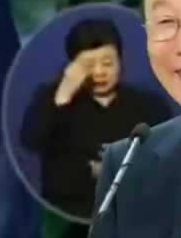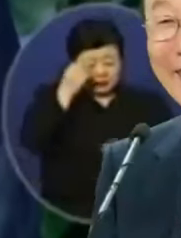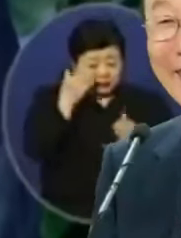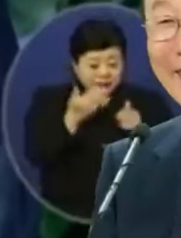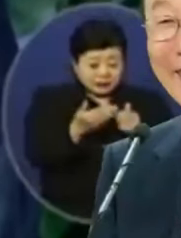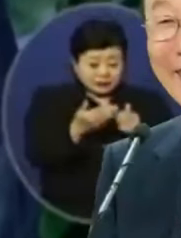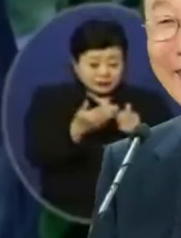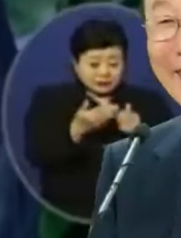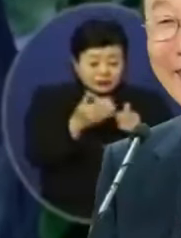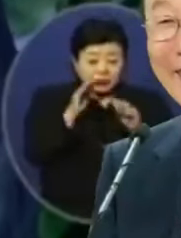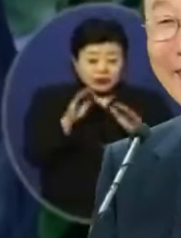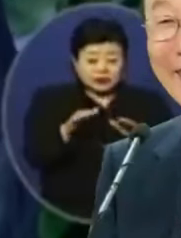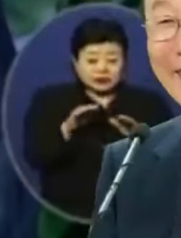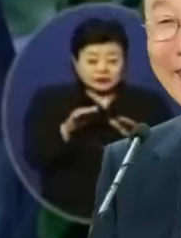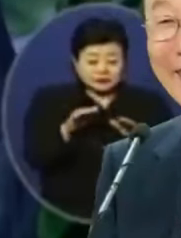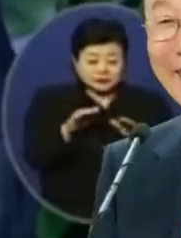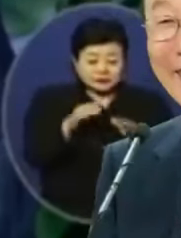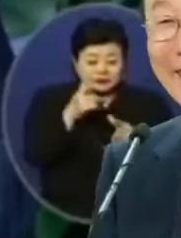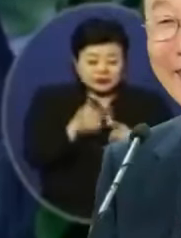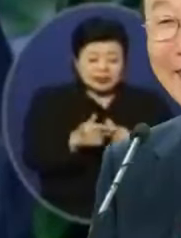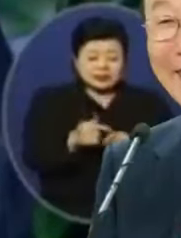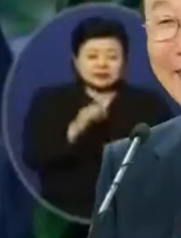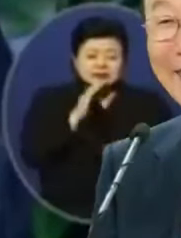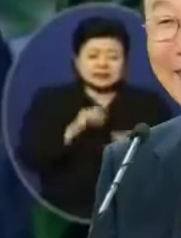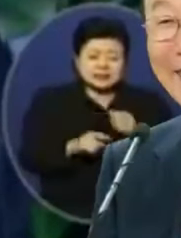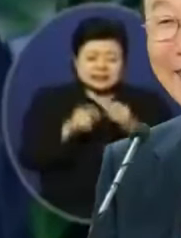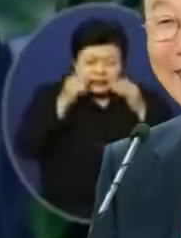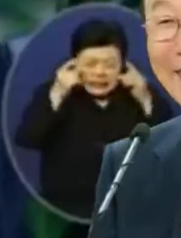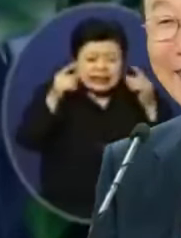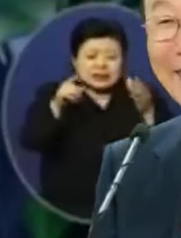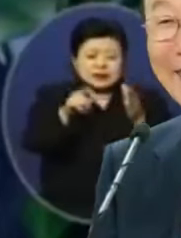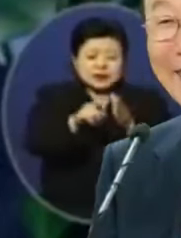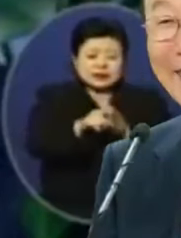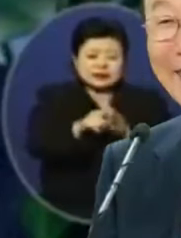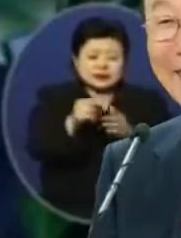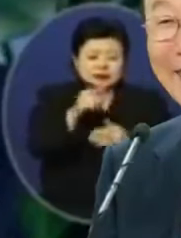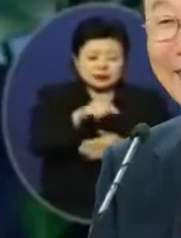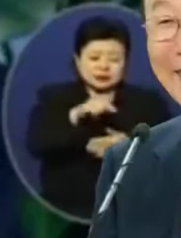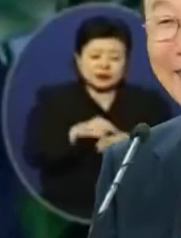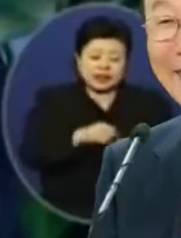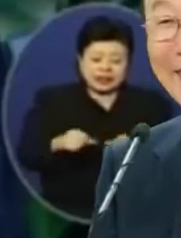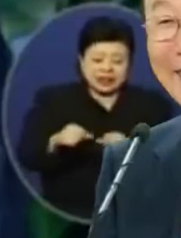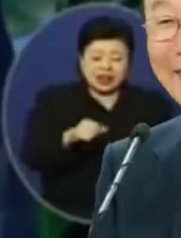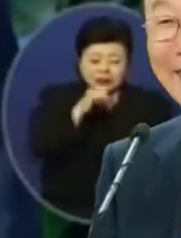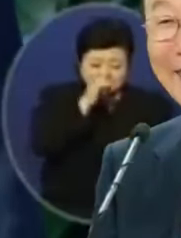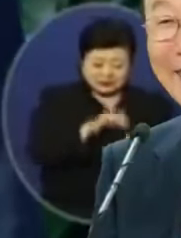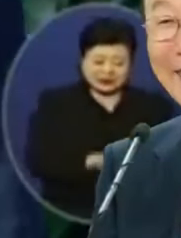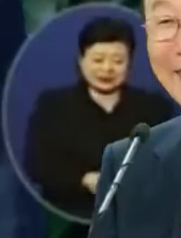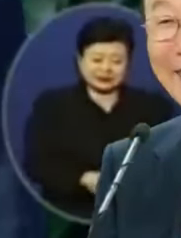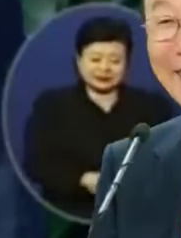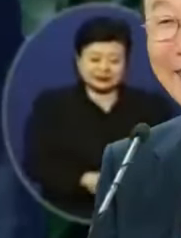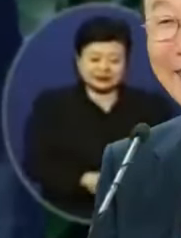성령께서는 오늘 예수님의 진리를 깨닫게 하기 위해서 여러분 속에 역사하고 계신 것입니다.